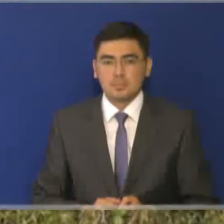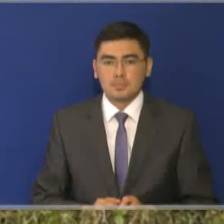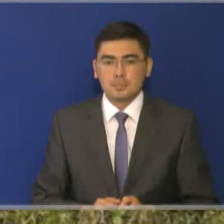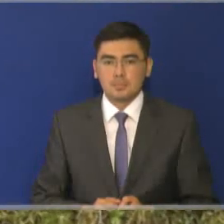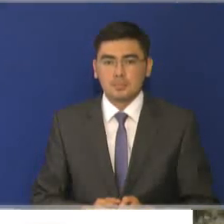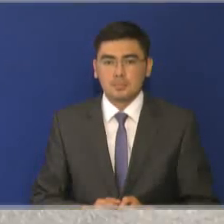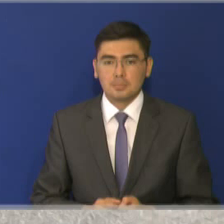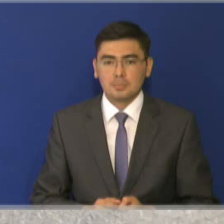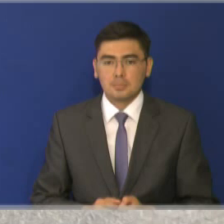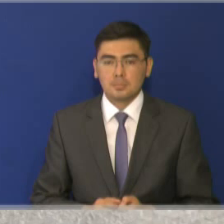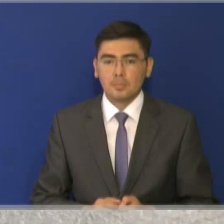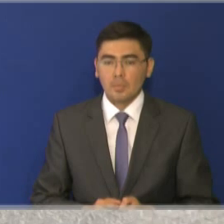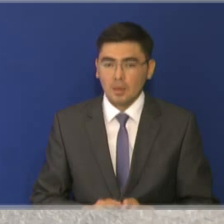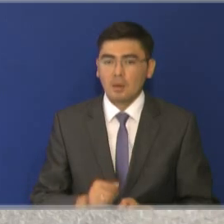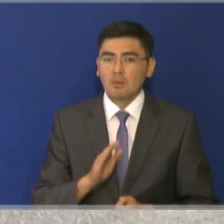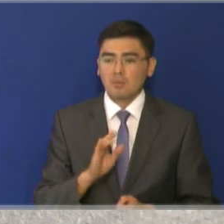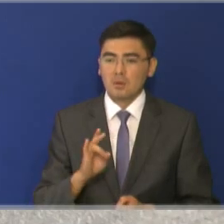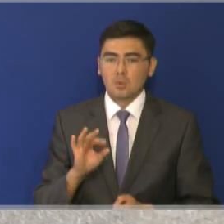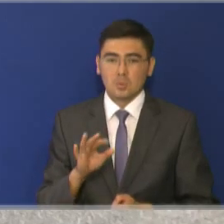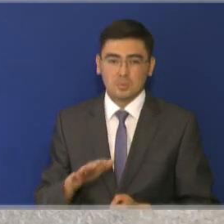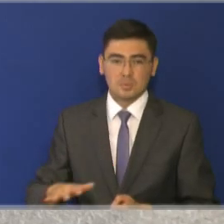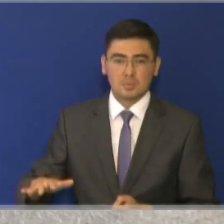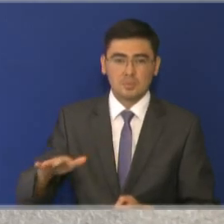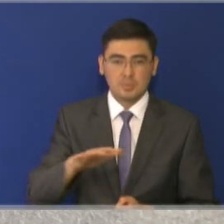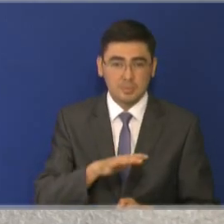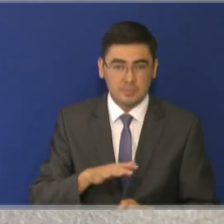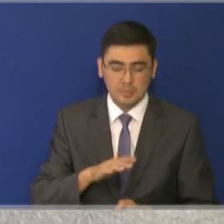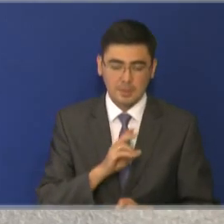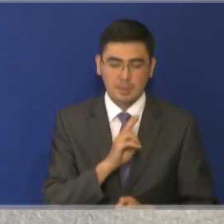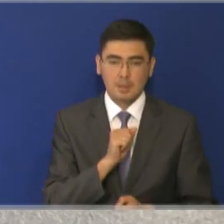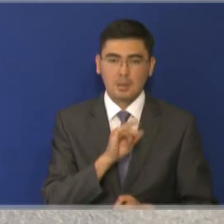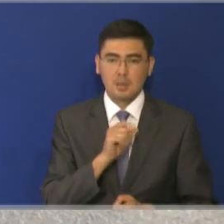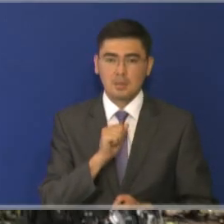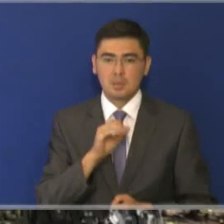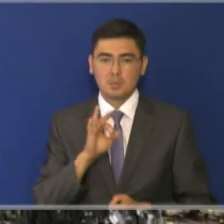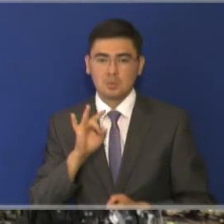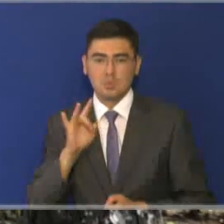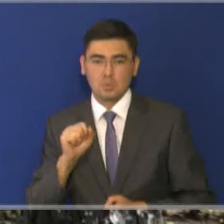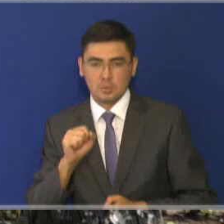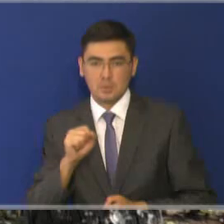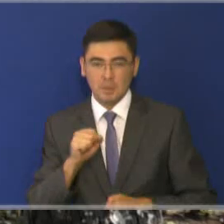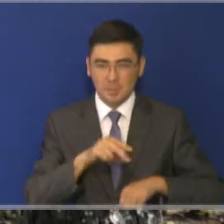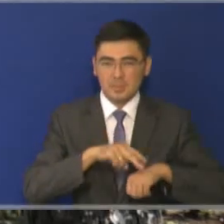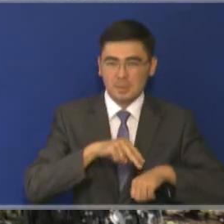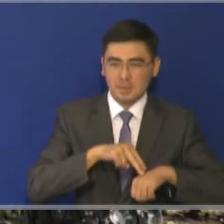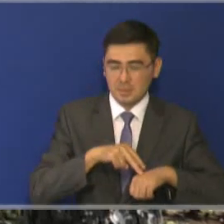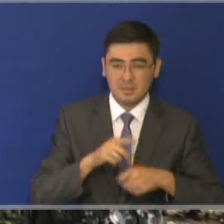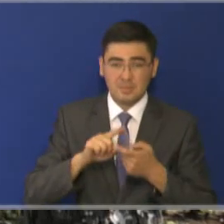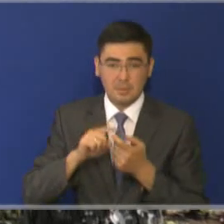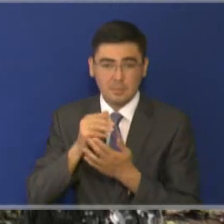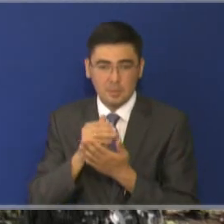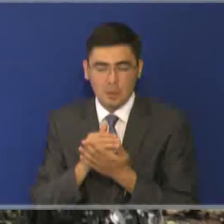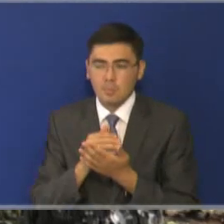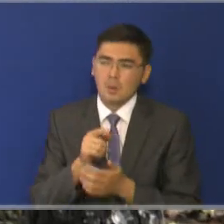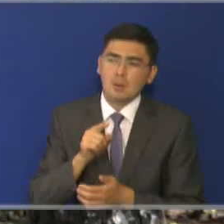телеарнасы. Облыс аумағында жыл сайынғы қара сора жедел алдын алу шарасын өткізу жалғасуда. Оның мақсаты есірткі құралдар мен